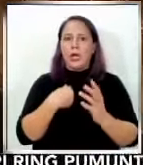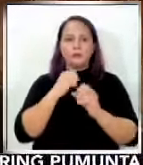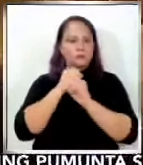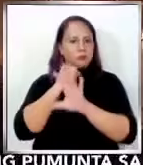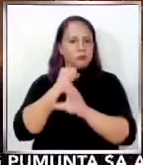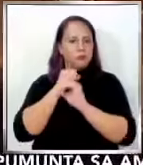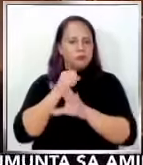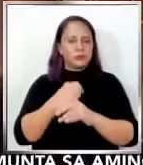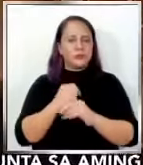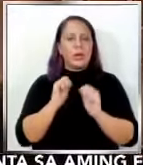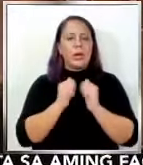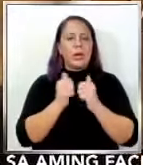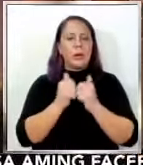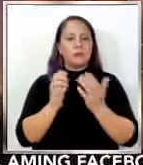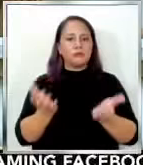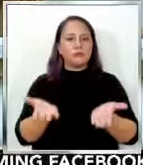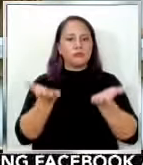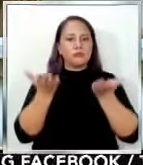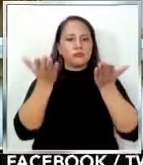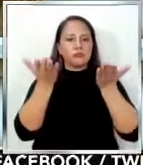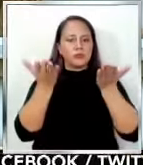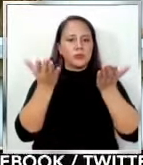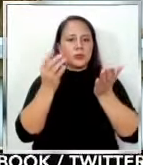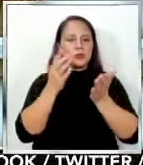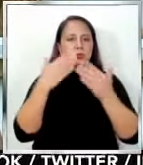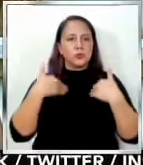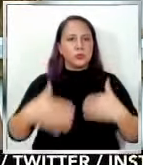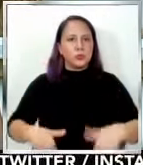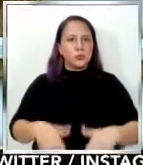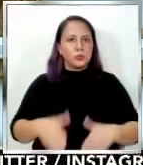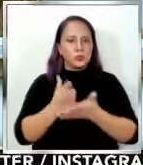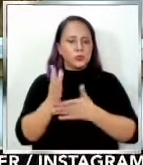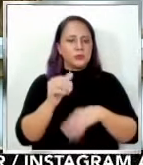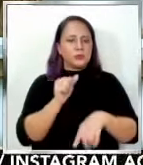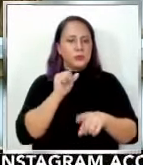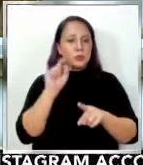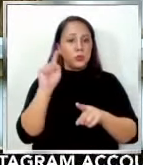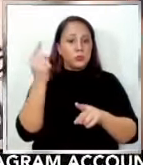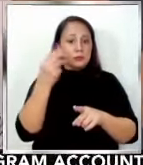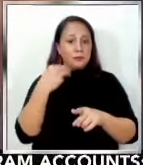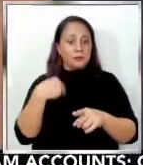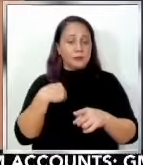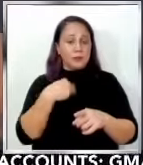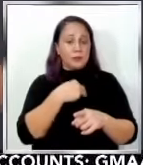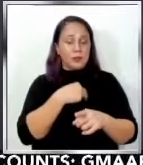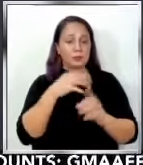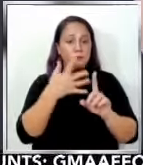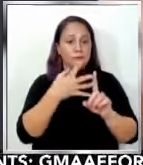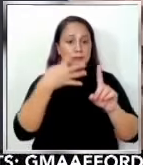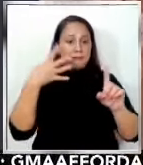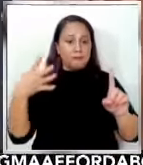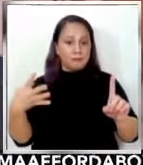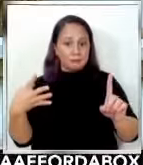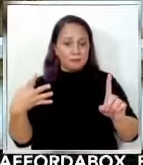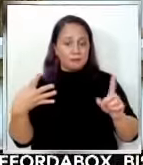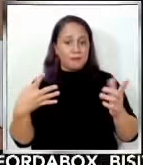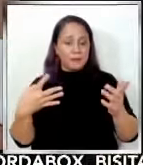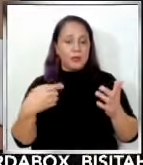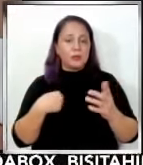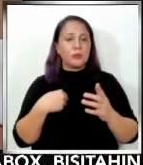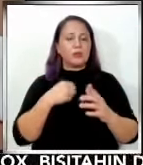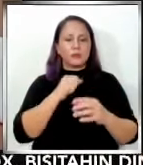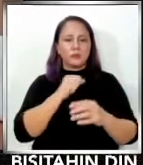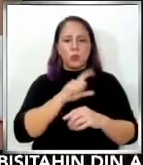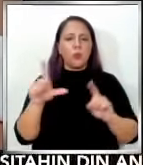paano i-uplift ang human rights ng hindi lang ng mga miyembro ng LGBTQIA plus community, ng lahat po ng tao.